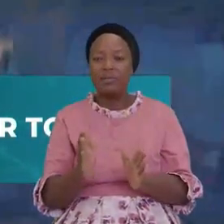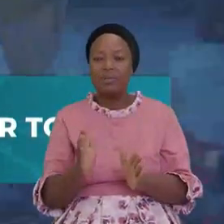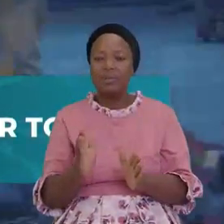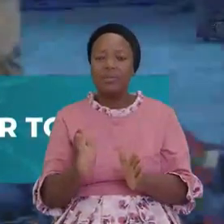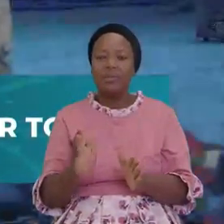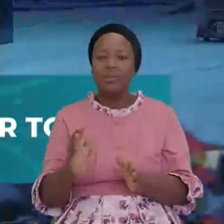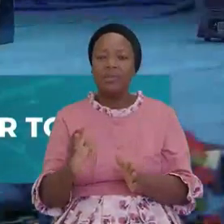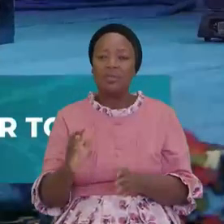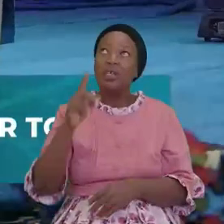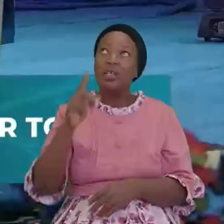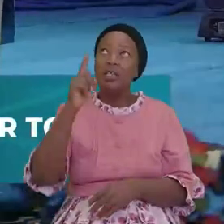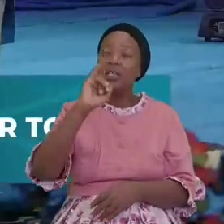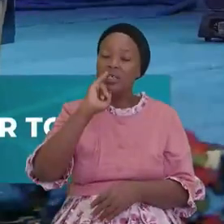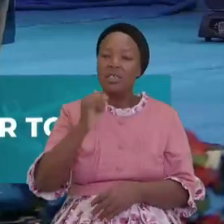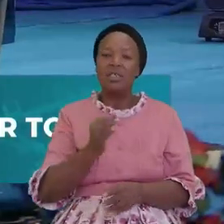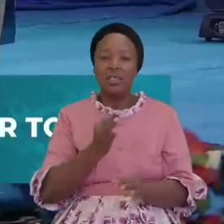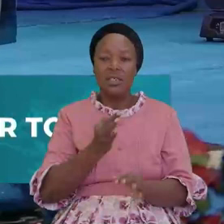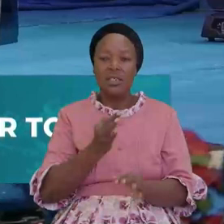Il est notre Rédempteur.